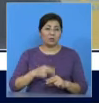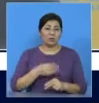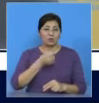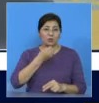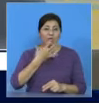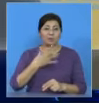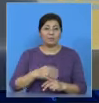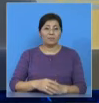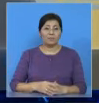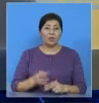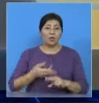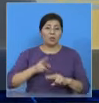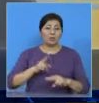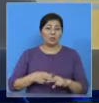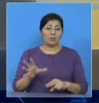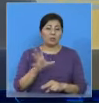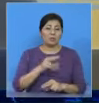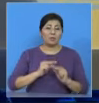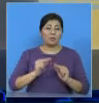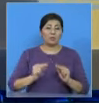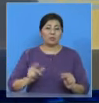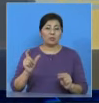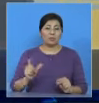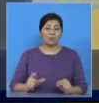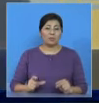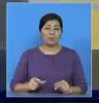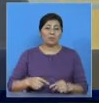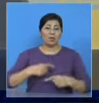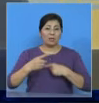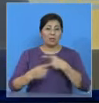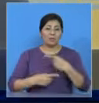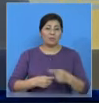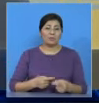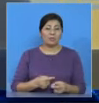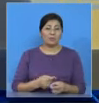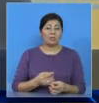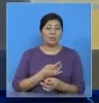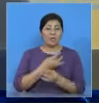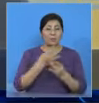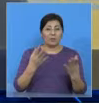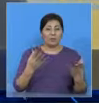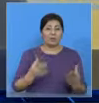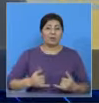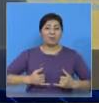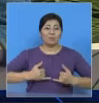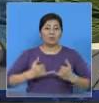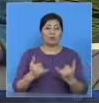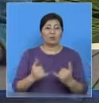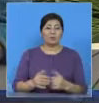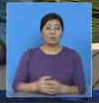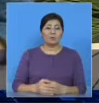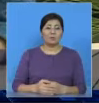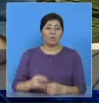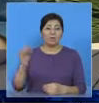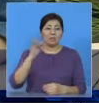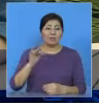деп ойлаймыз. Сондықтан барша ұстаздар қауымына алдағы келе жатырған кәсіптік төл мерекелерімізді шын жүректен құттықтаймыз. Ал